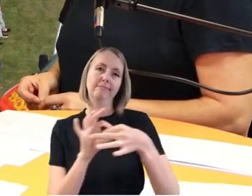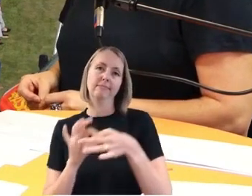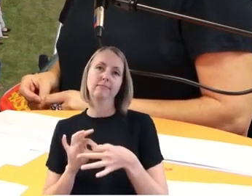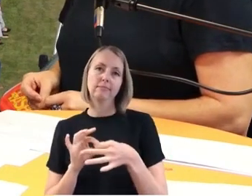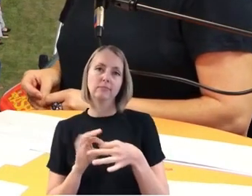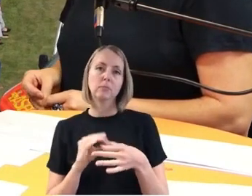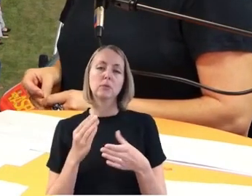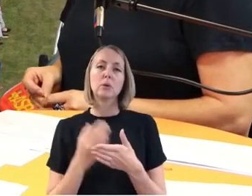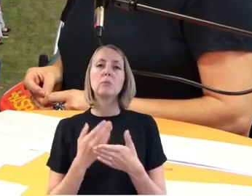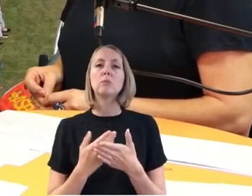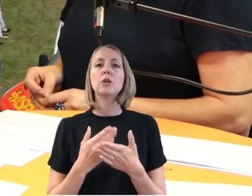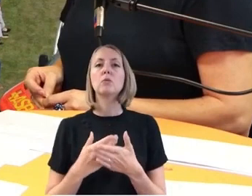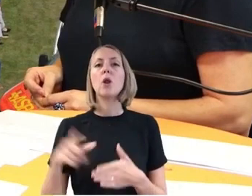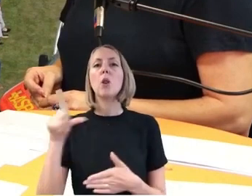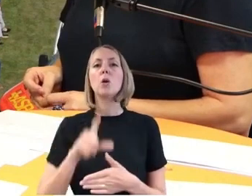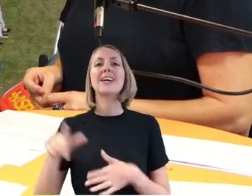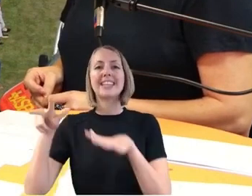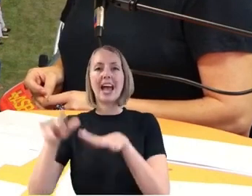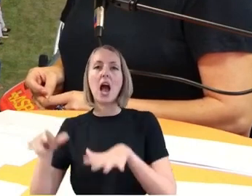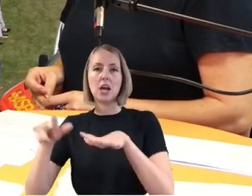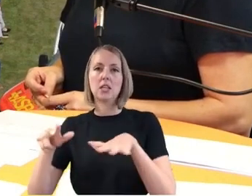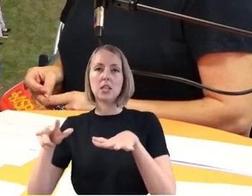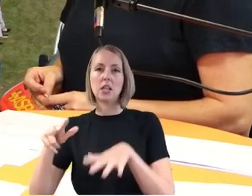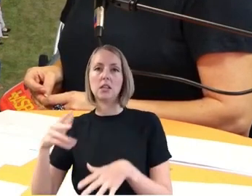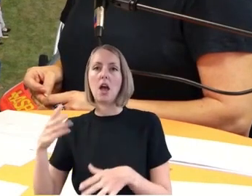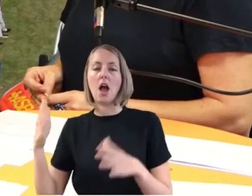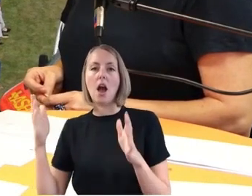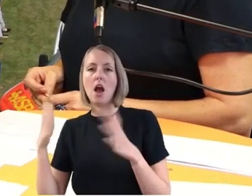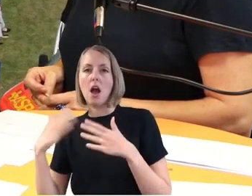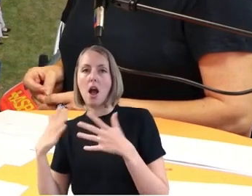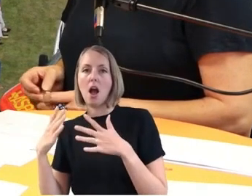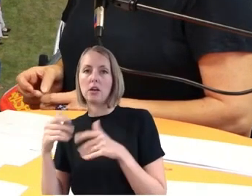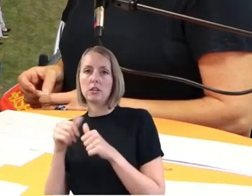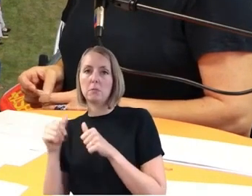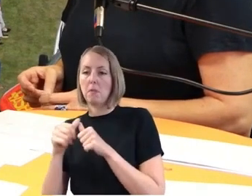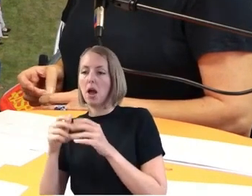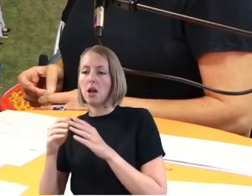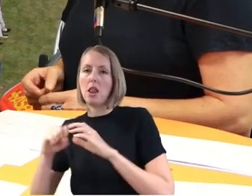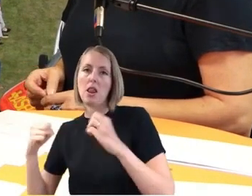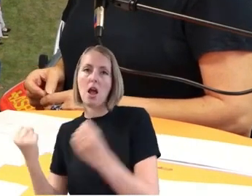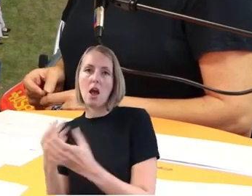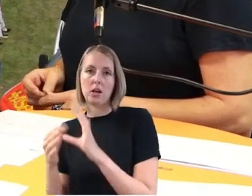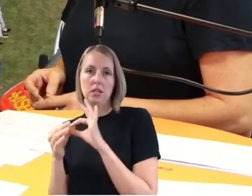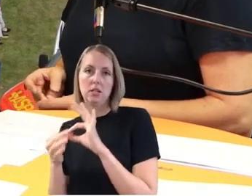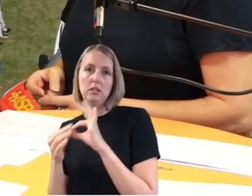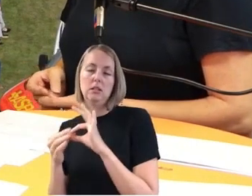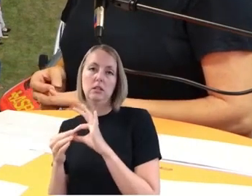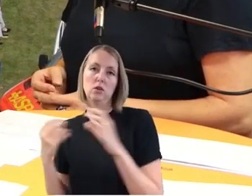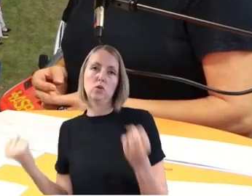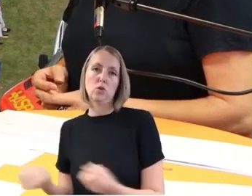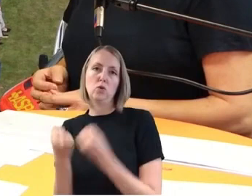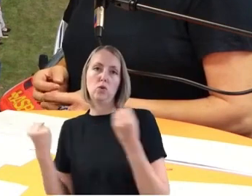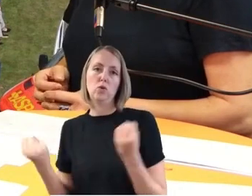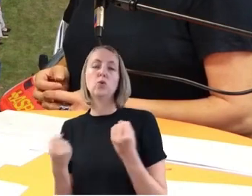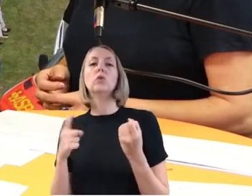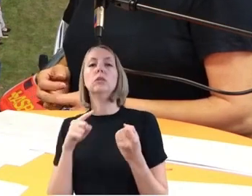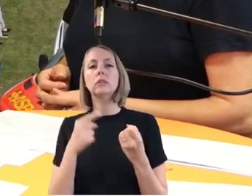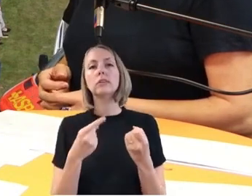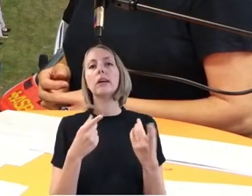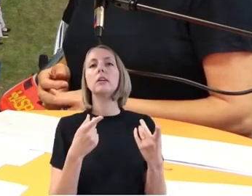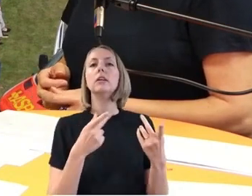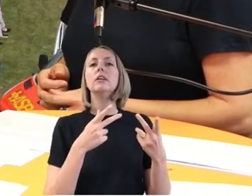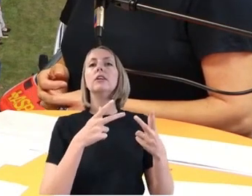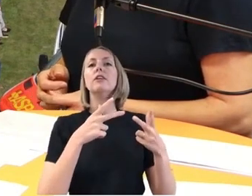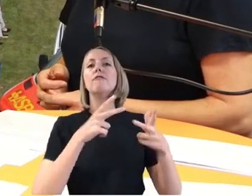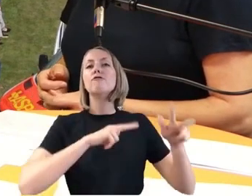gasmenge lage geübt da haben wir viel mit dem mit dem bmw und der vereinigung der bundesnetzagentur bundes mit dem